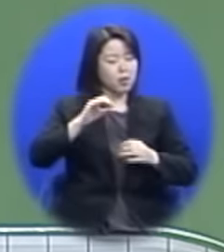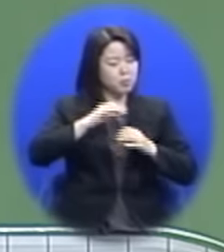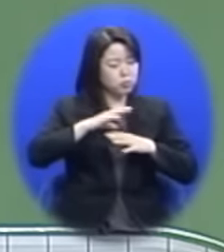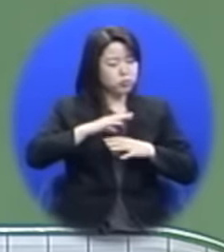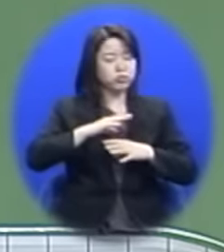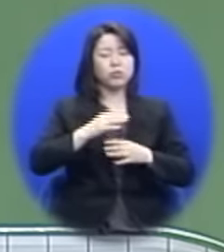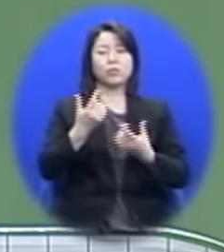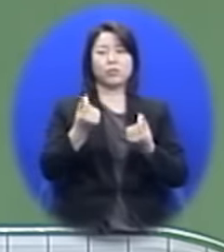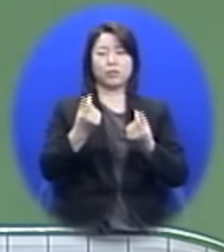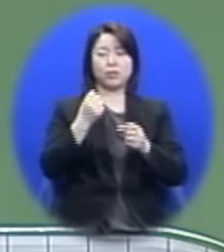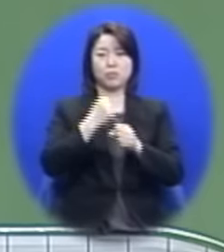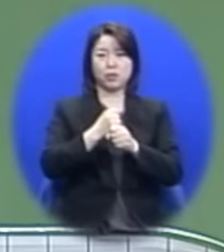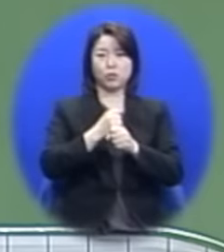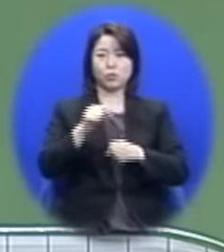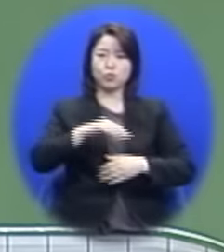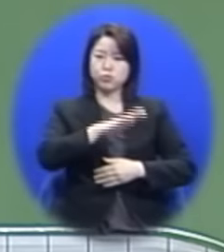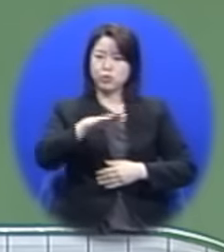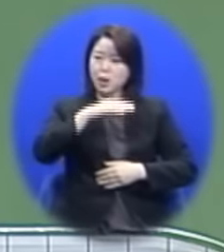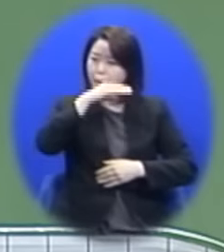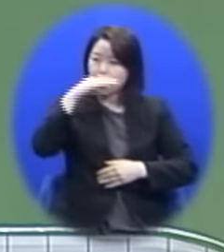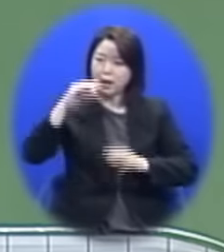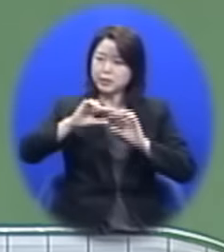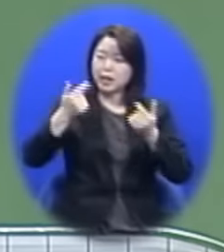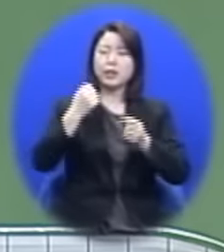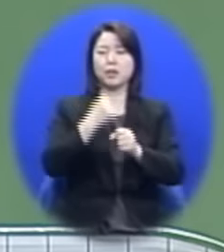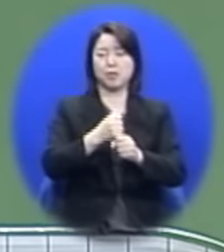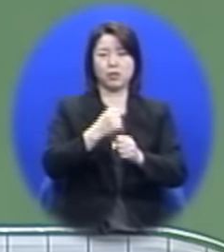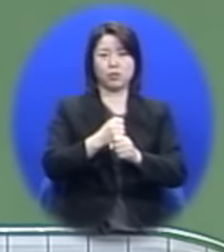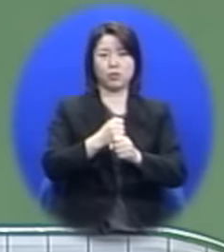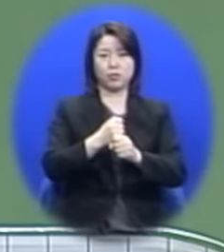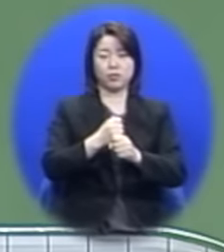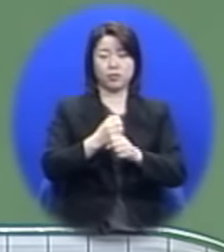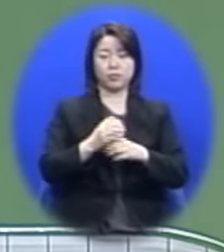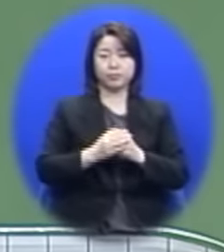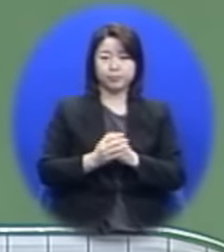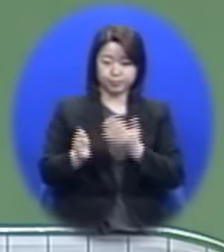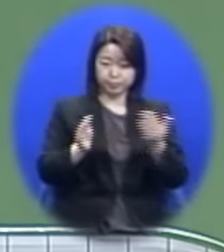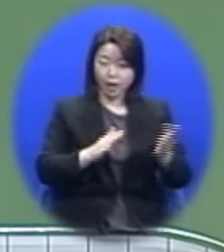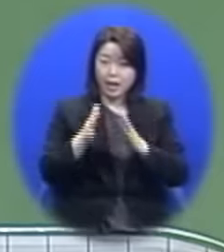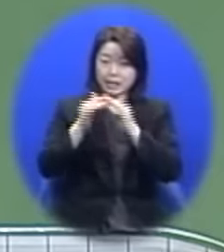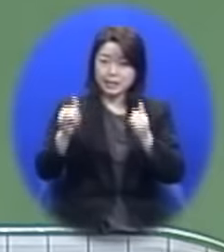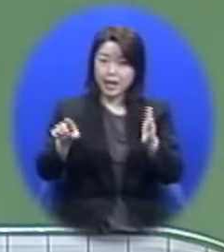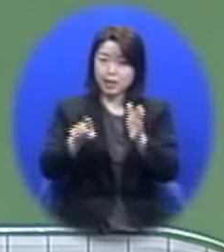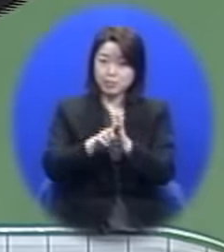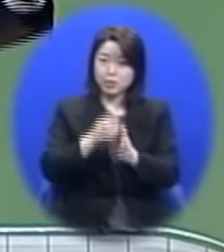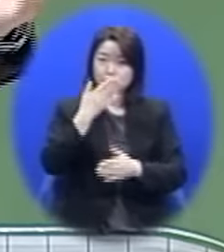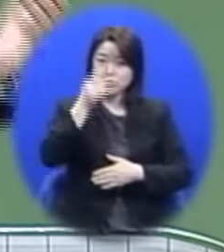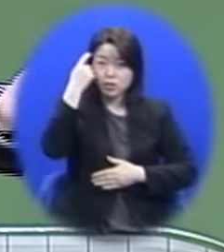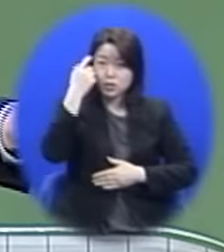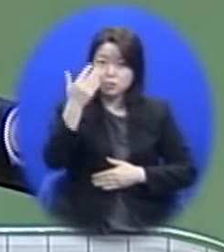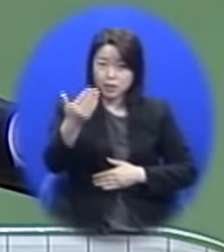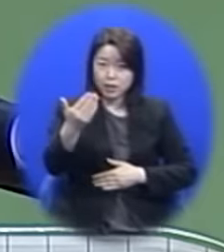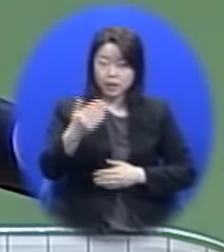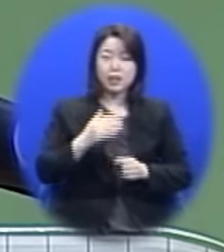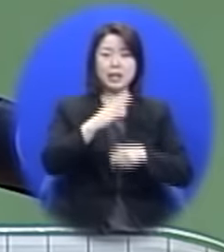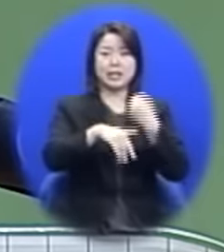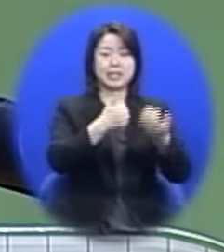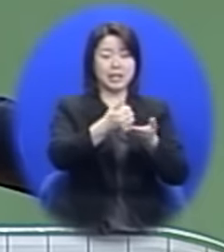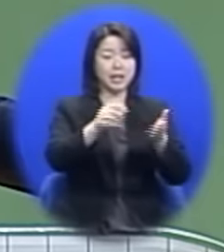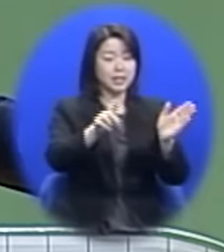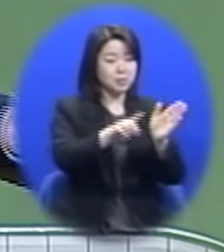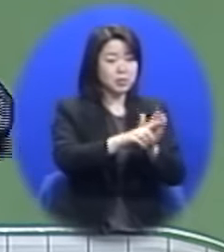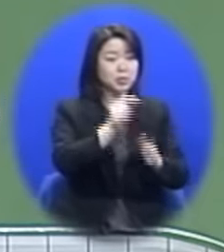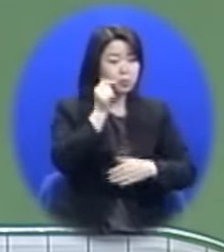우리를 비정상으로 만듭니다. 여러분 사람 믿을만 합니까? 하나님 믿지 못하니까 사람 의지하게 되는